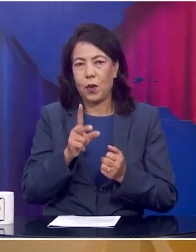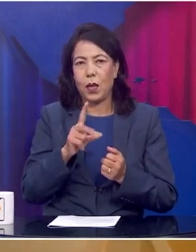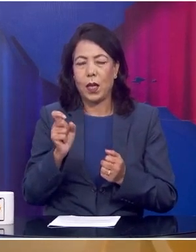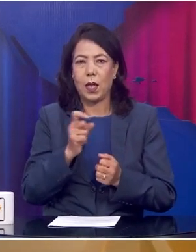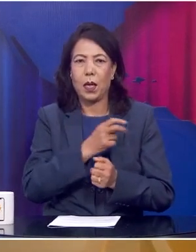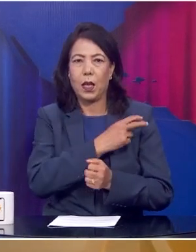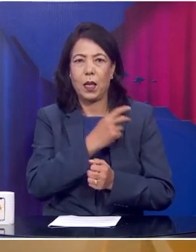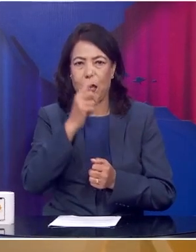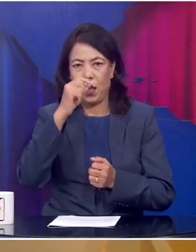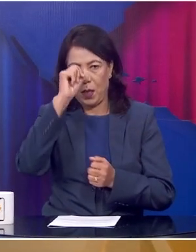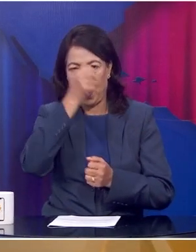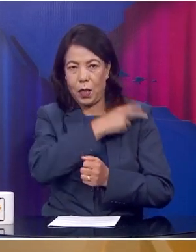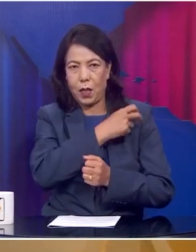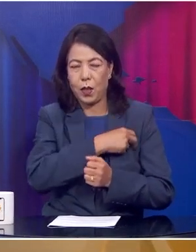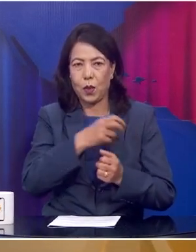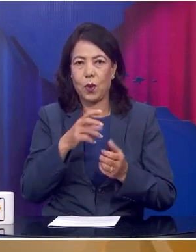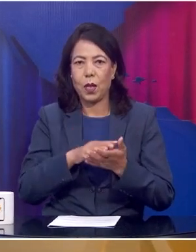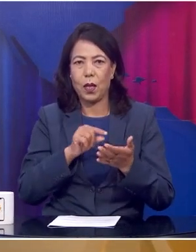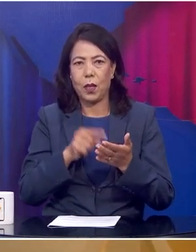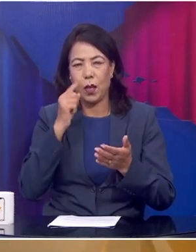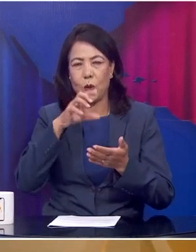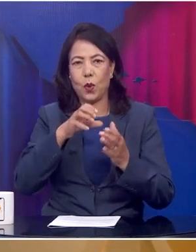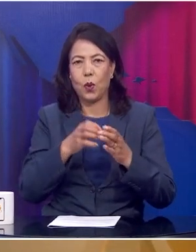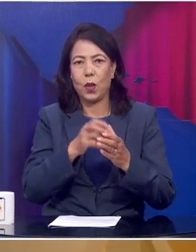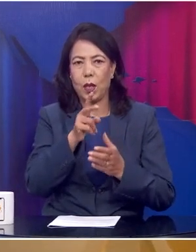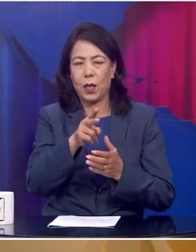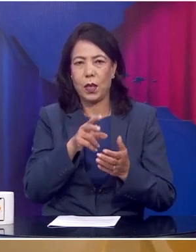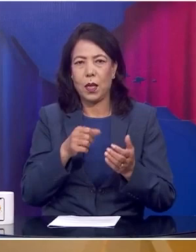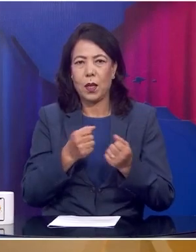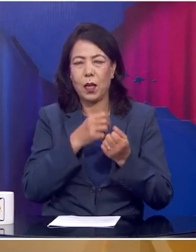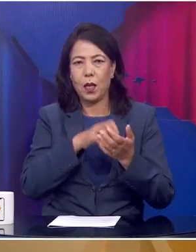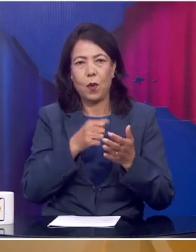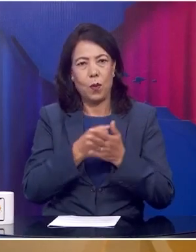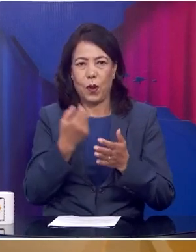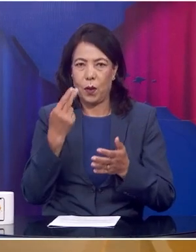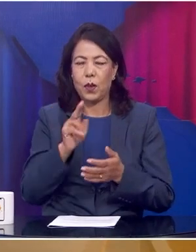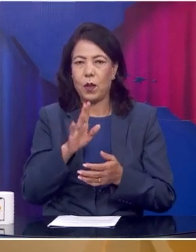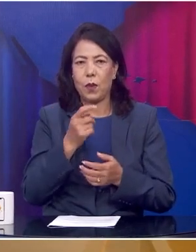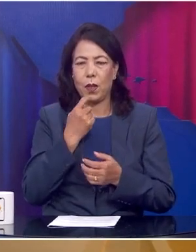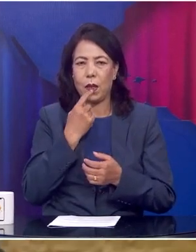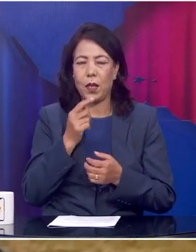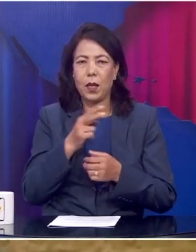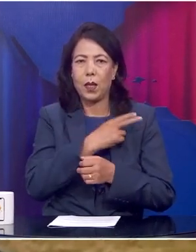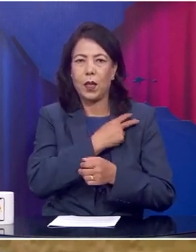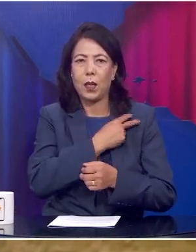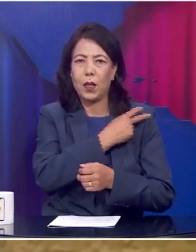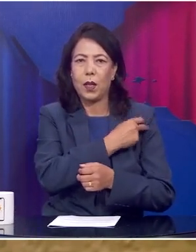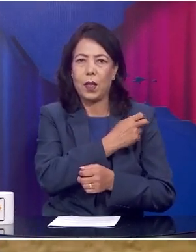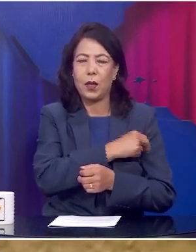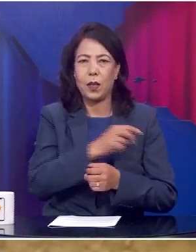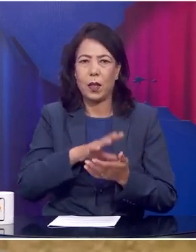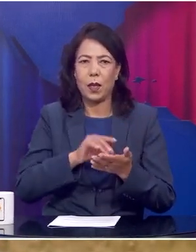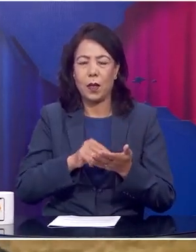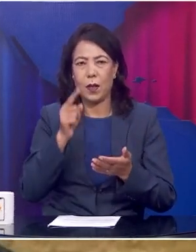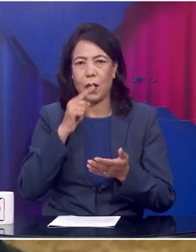क्रसको केन्द्रदेखिको टोली चाहिँ यहाँ अहिले पुगिसकेको छ भने रेड क्रसले केन्द्रबाटदेखि